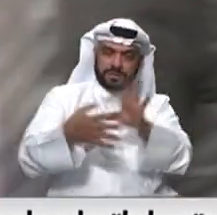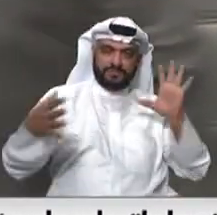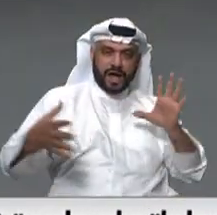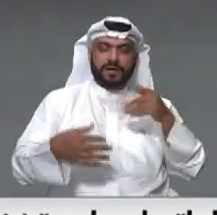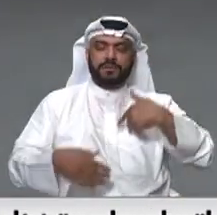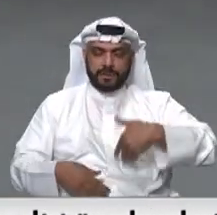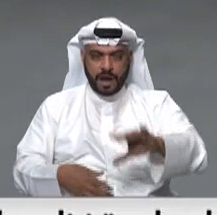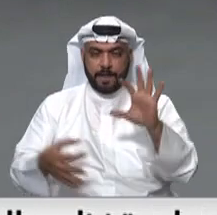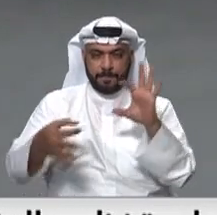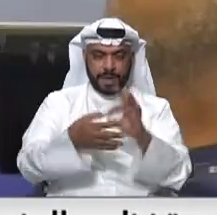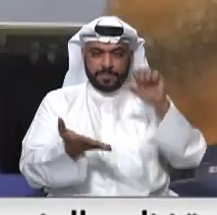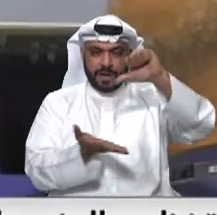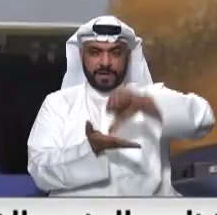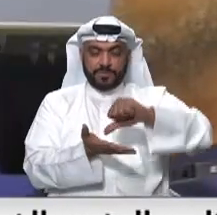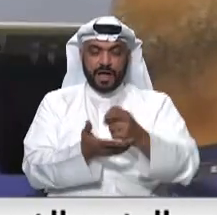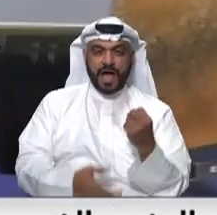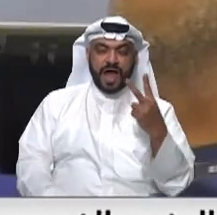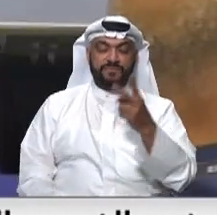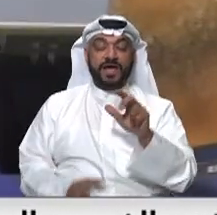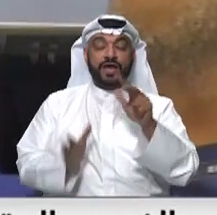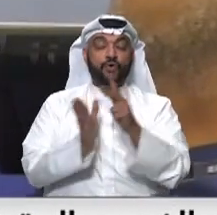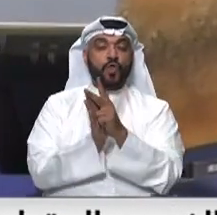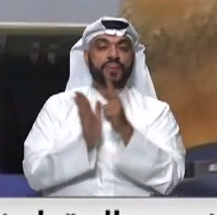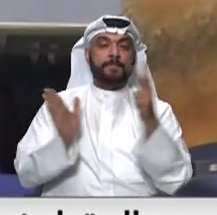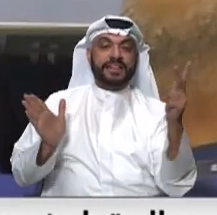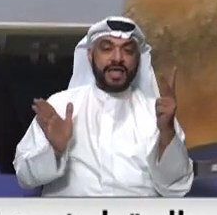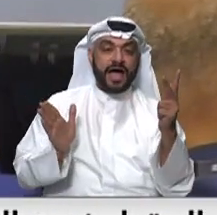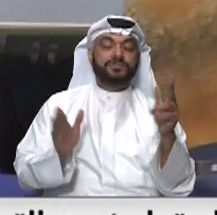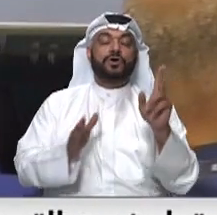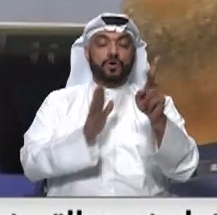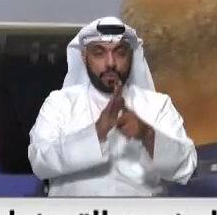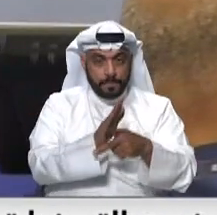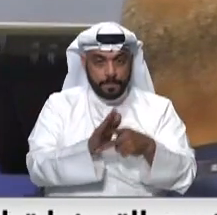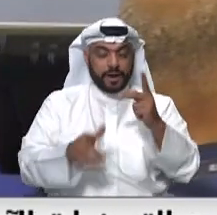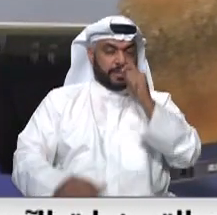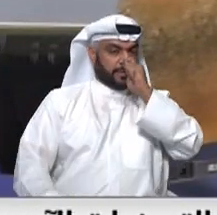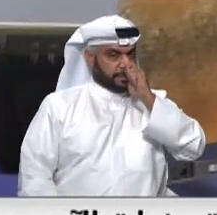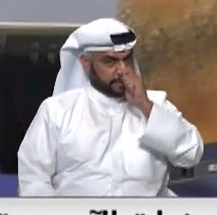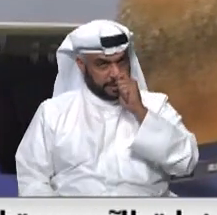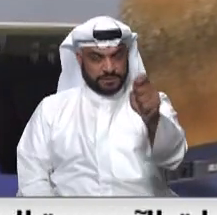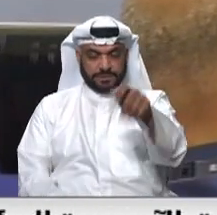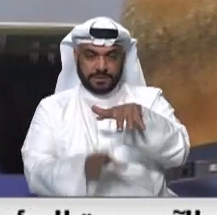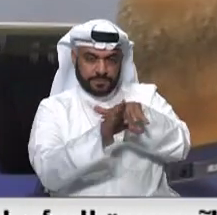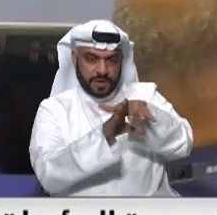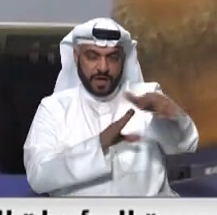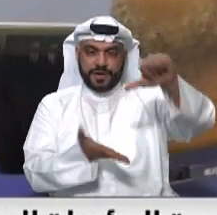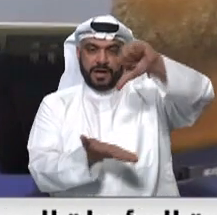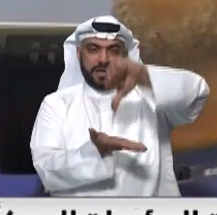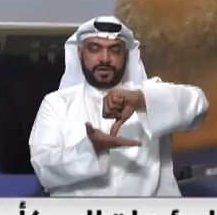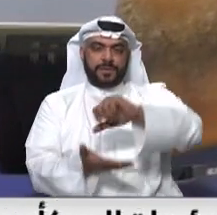الاتفاق المذكور في عام 2000 واعادت فرض عقوبات قاسيه على طهران